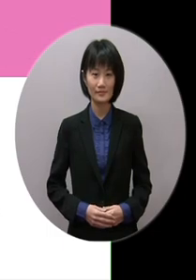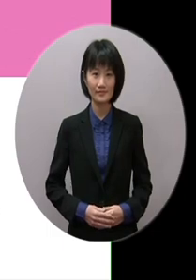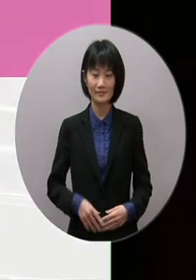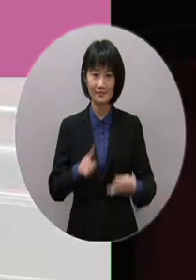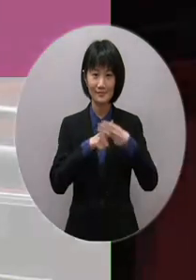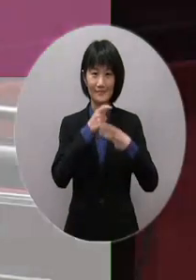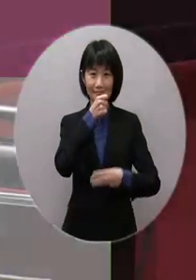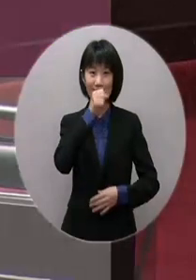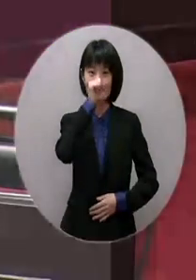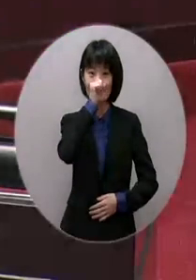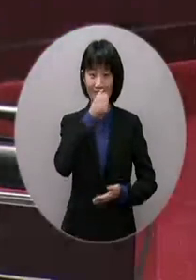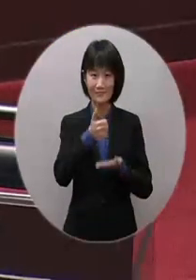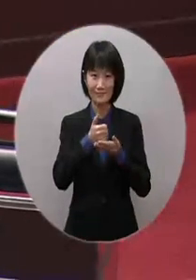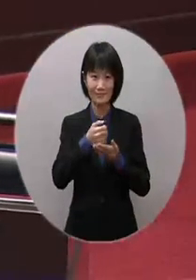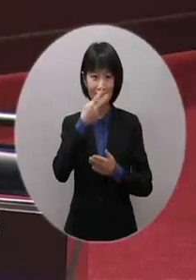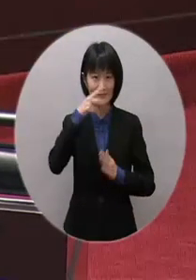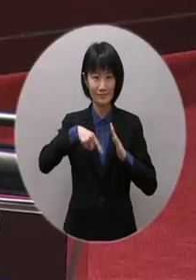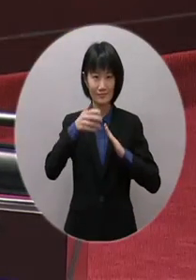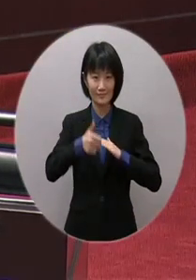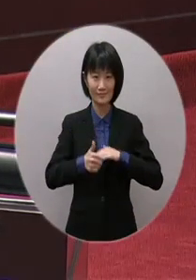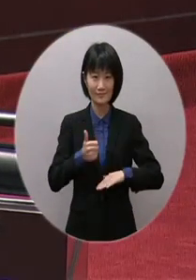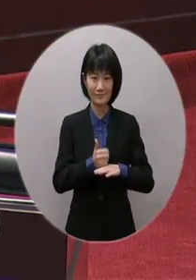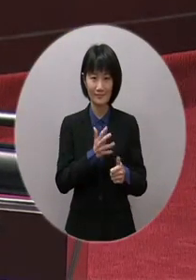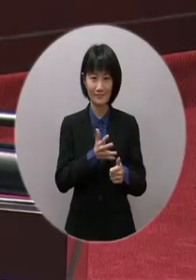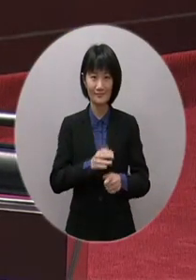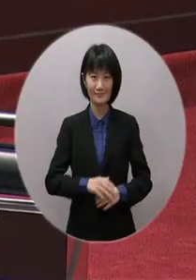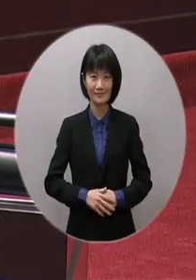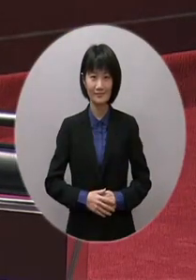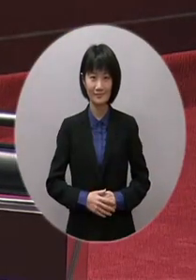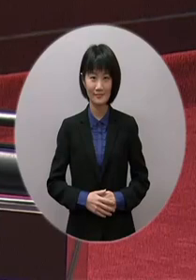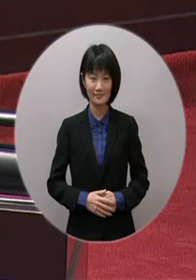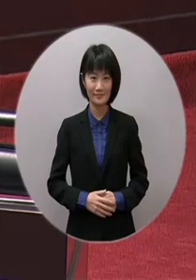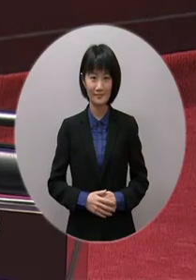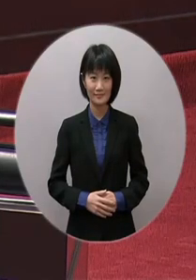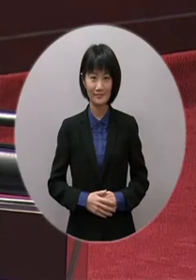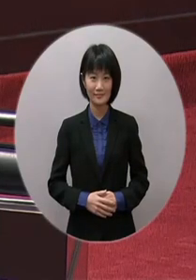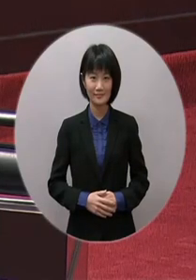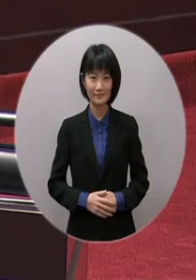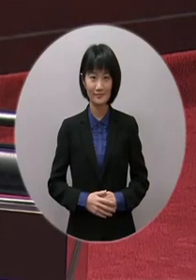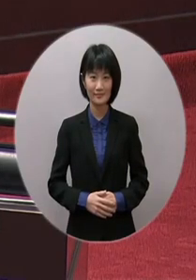主席好，有请赖院长。 请赖院长。